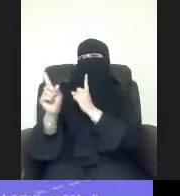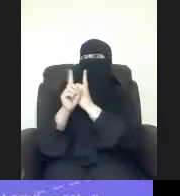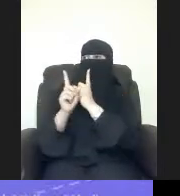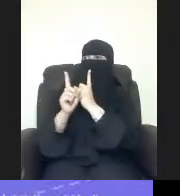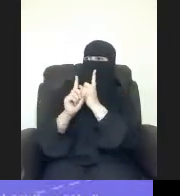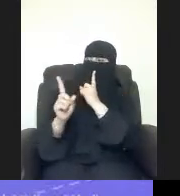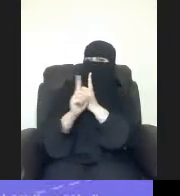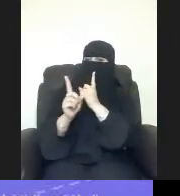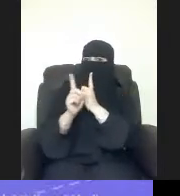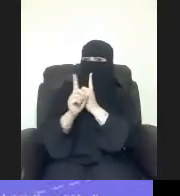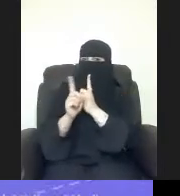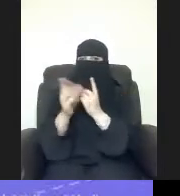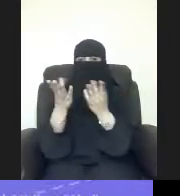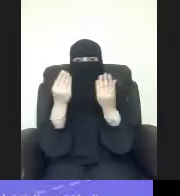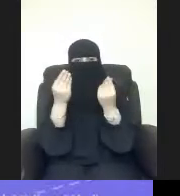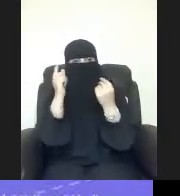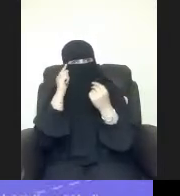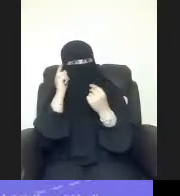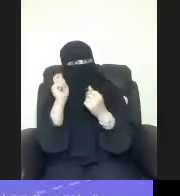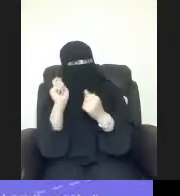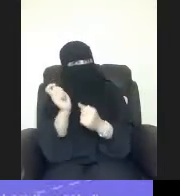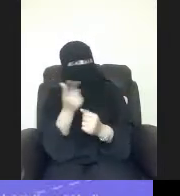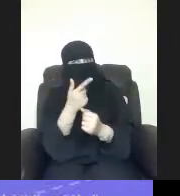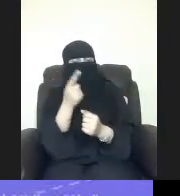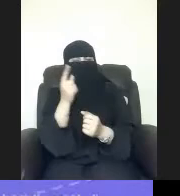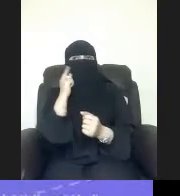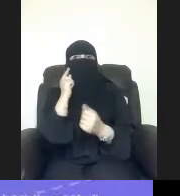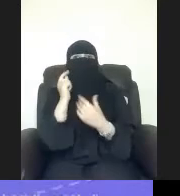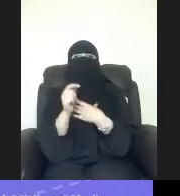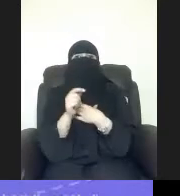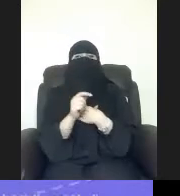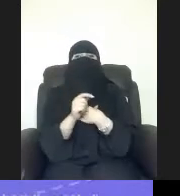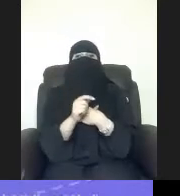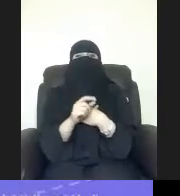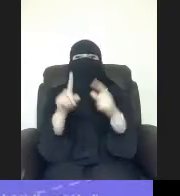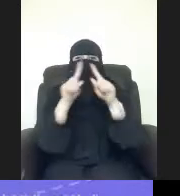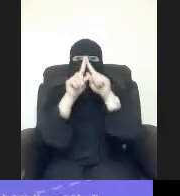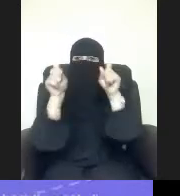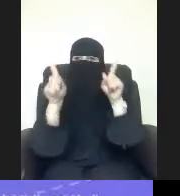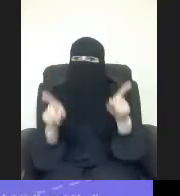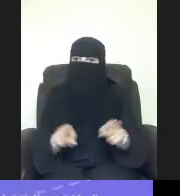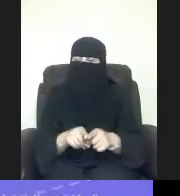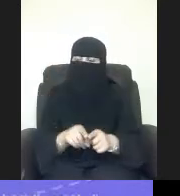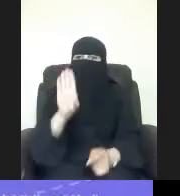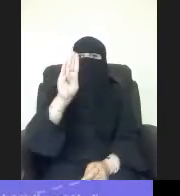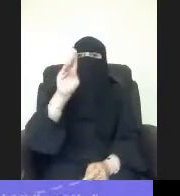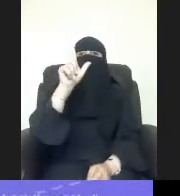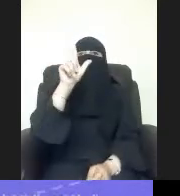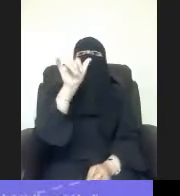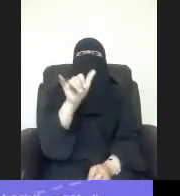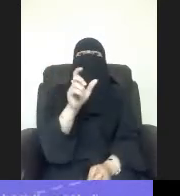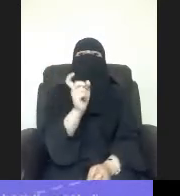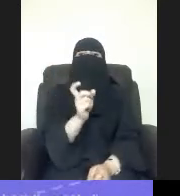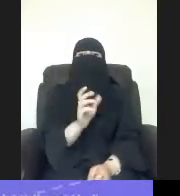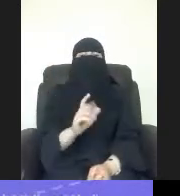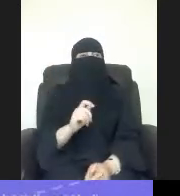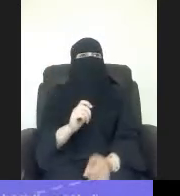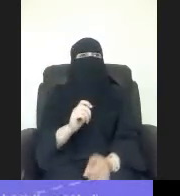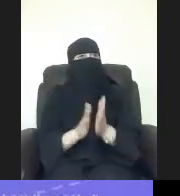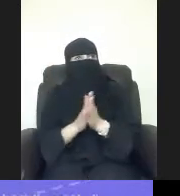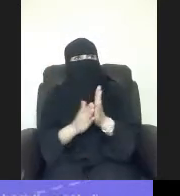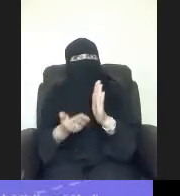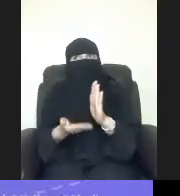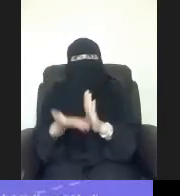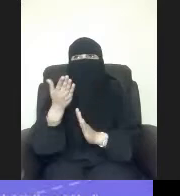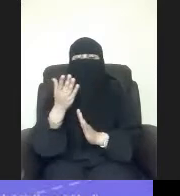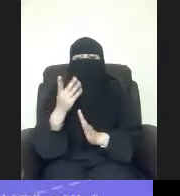مررت عليها بشكل سريع، اللي هو نموذج كلير للحافز. نموذج كلير للحافز هو عن دافعية المتعلم، يركز